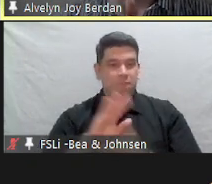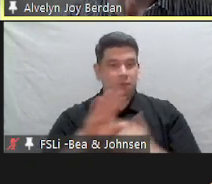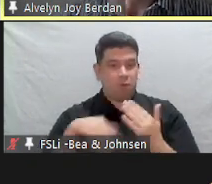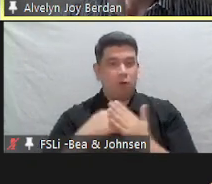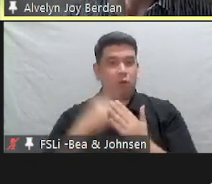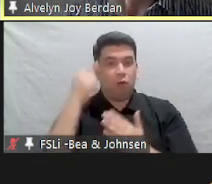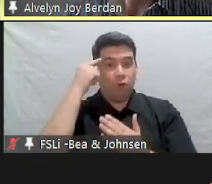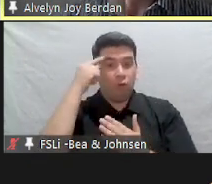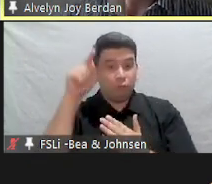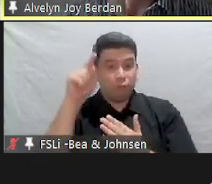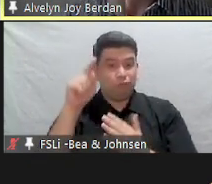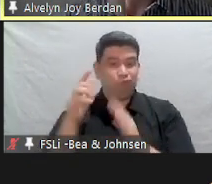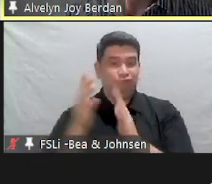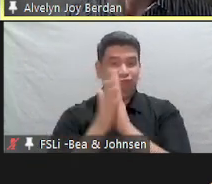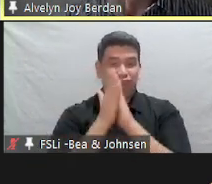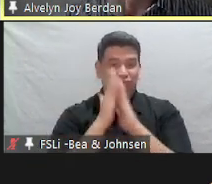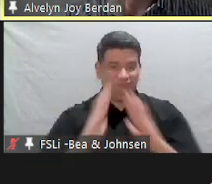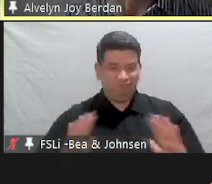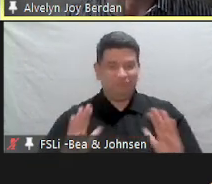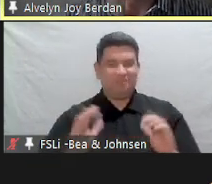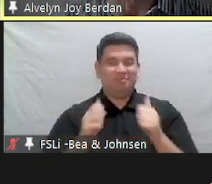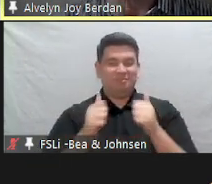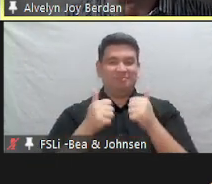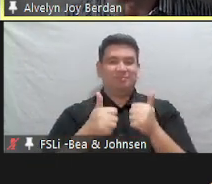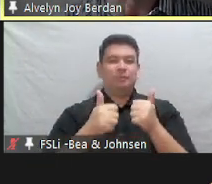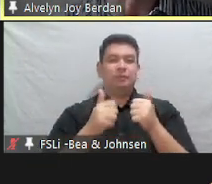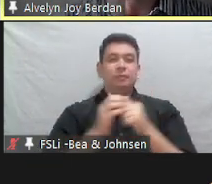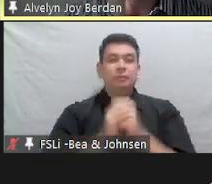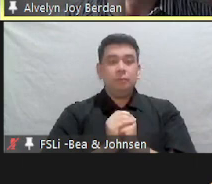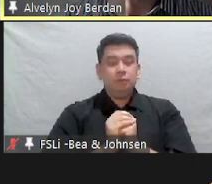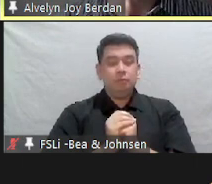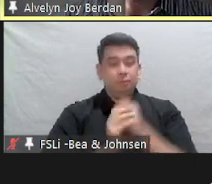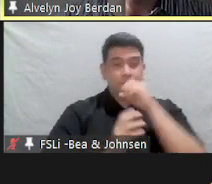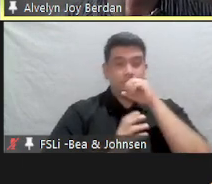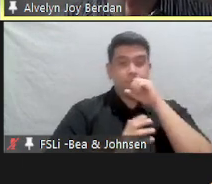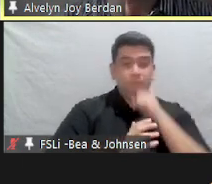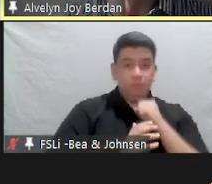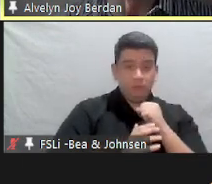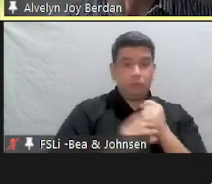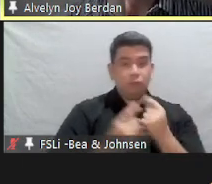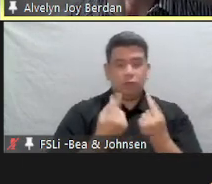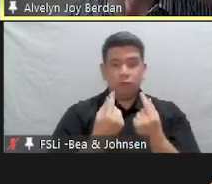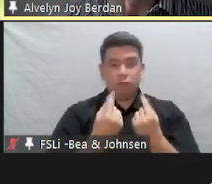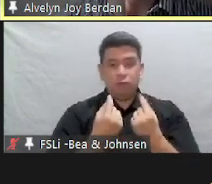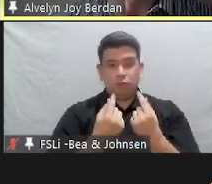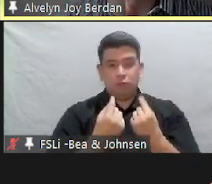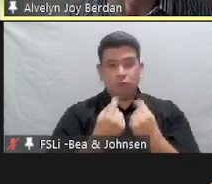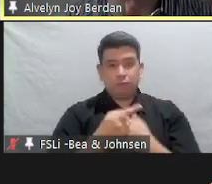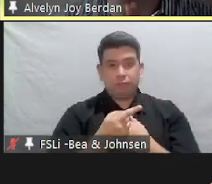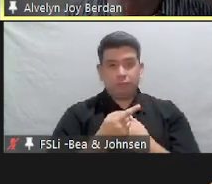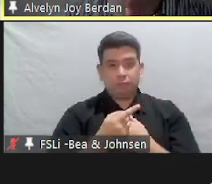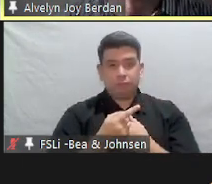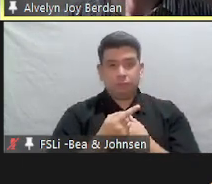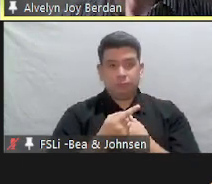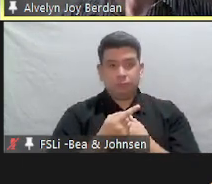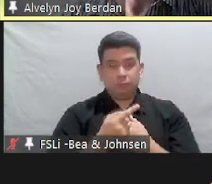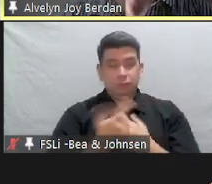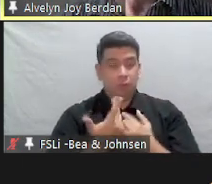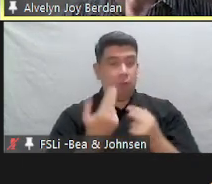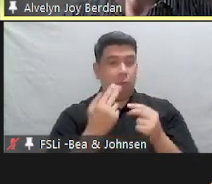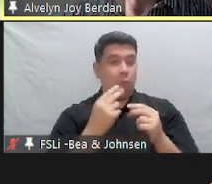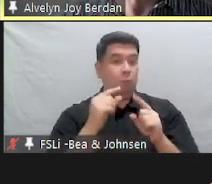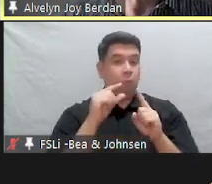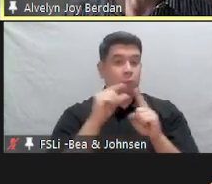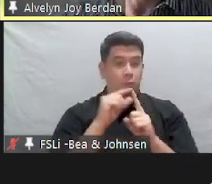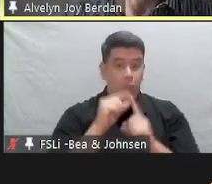po at ang ating mga kasamahan ng mga nakatatanda, mayroong paalala po sa ating paggamit mga salita,